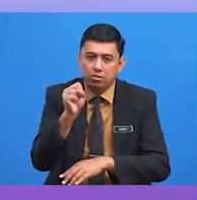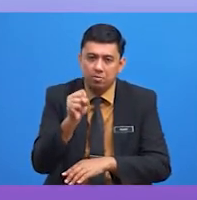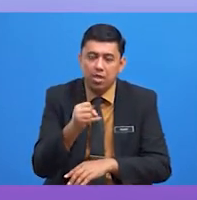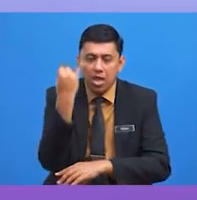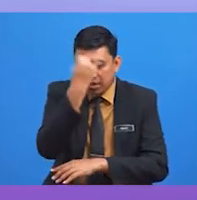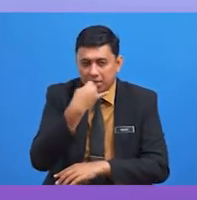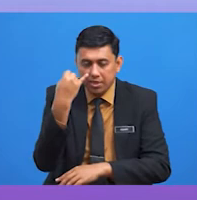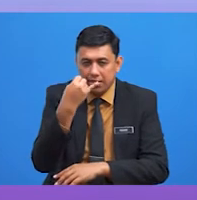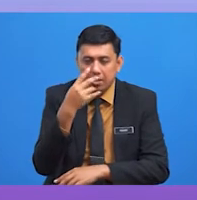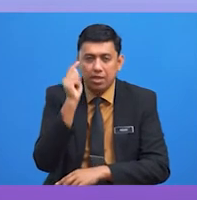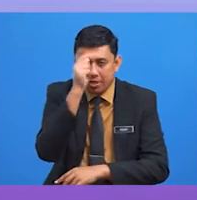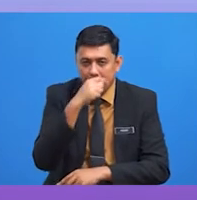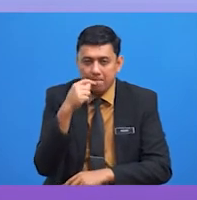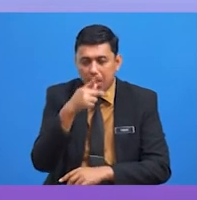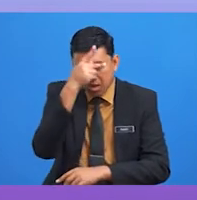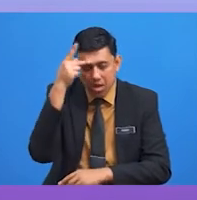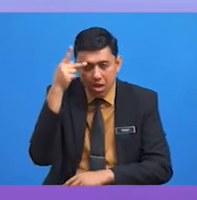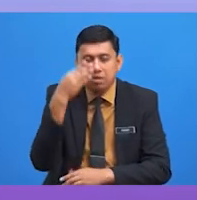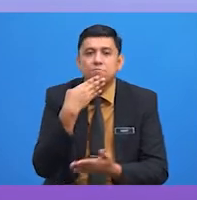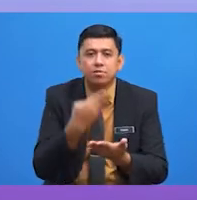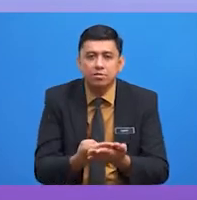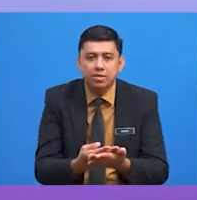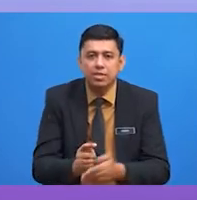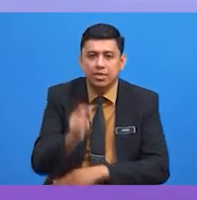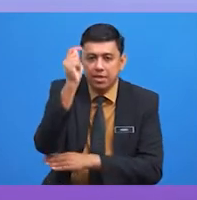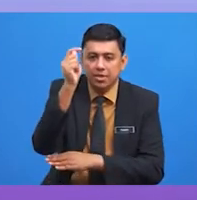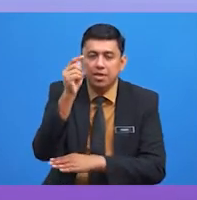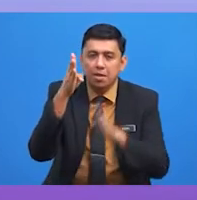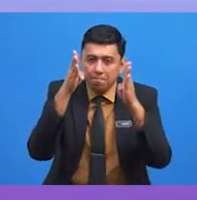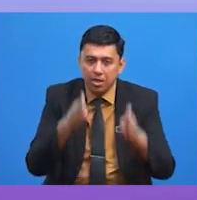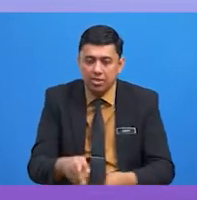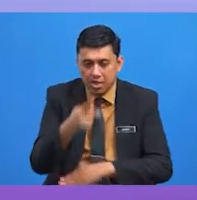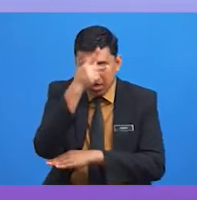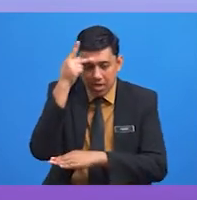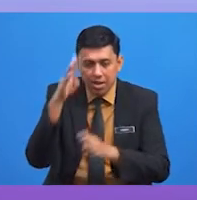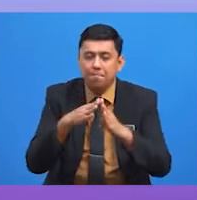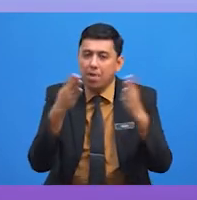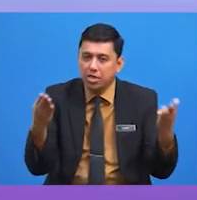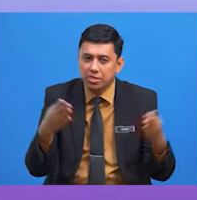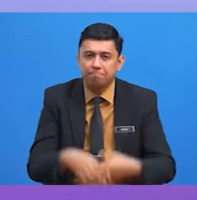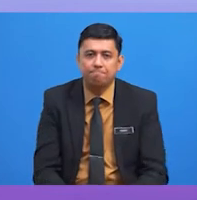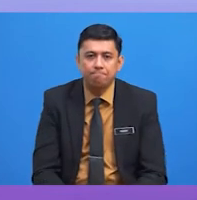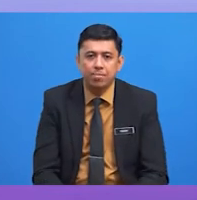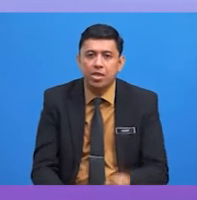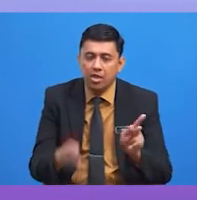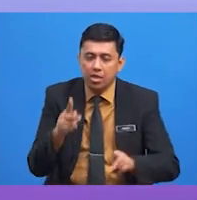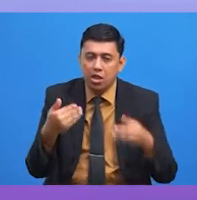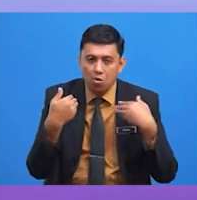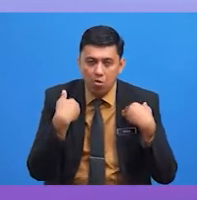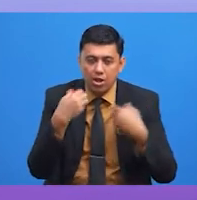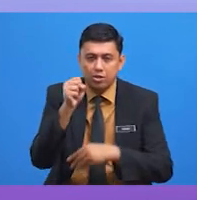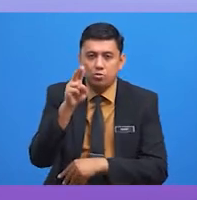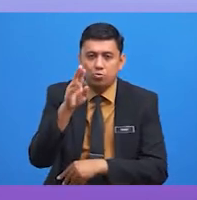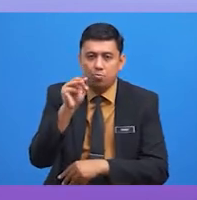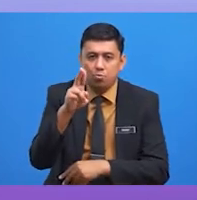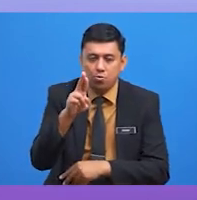tampan kerana budi, tinggi bangsa kerana bahasa. Kalau ada sumur